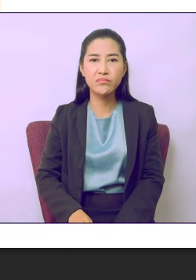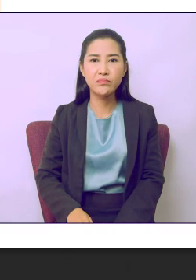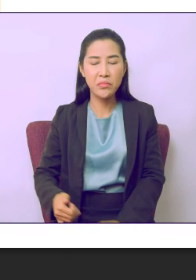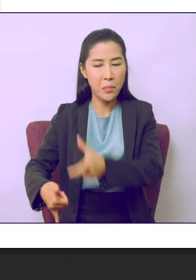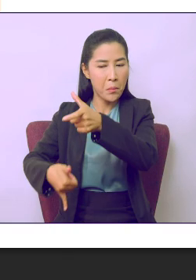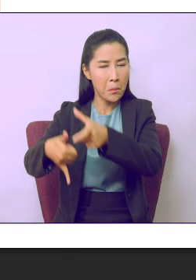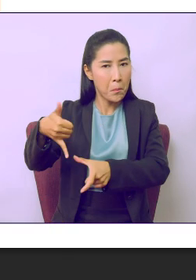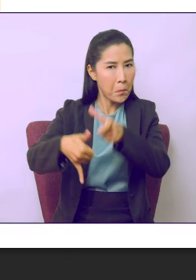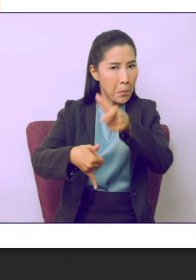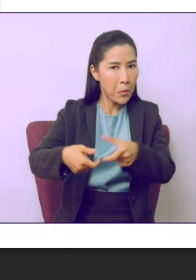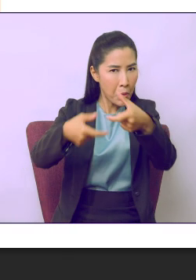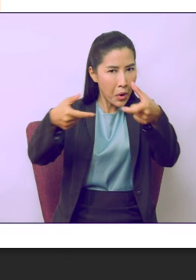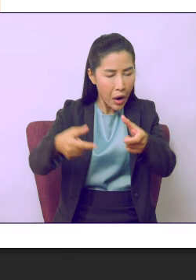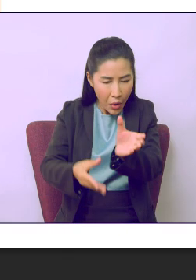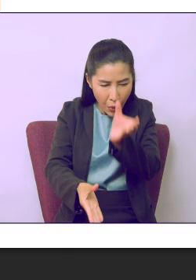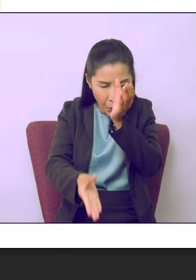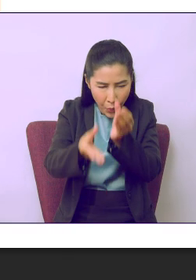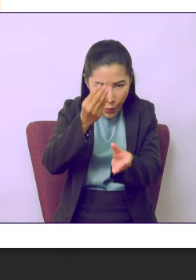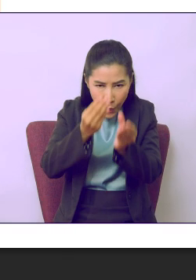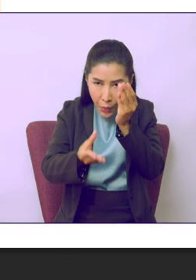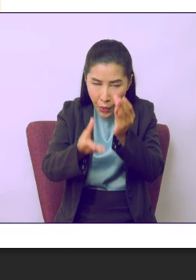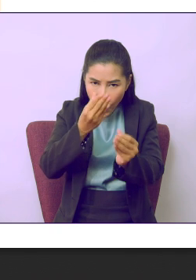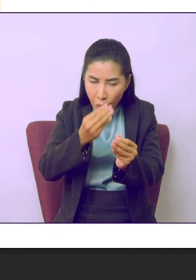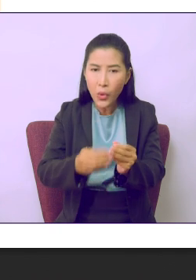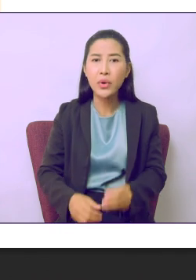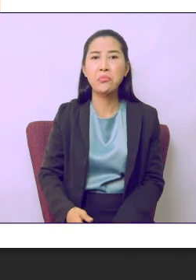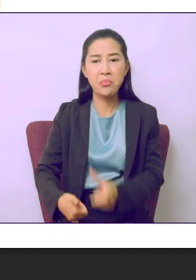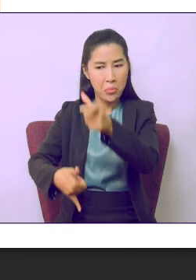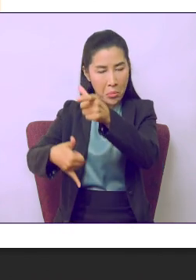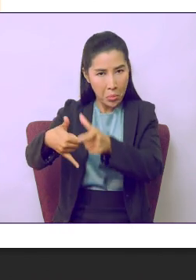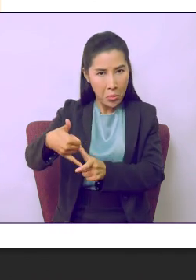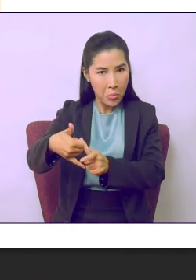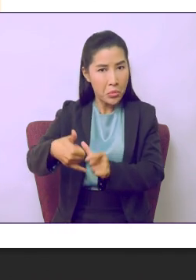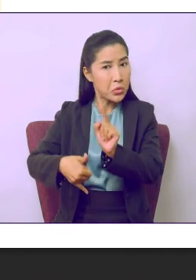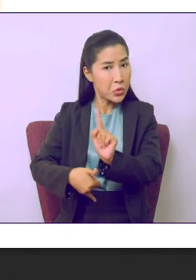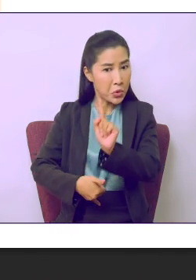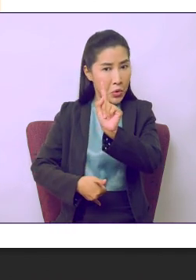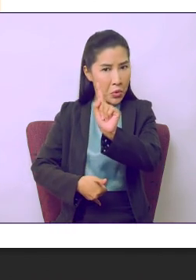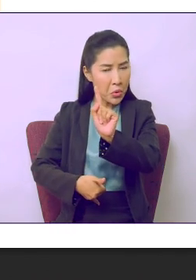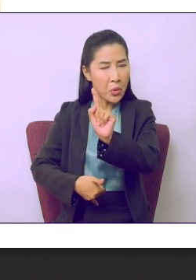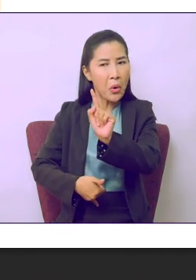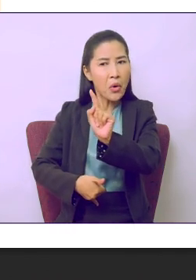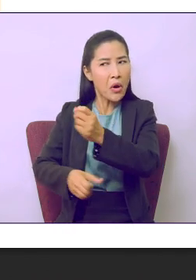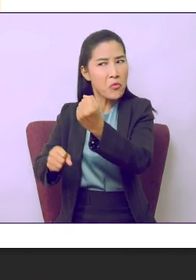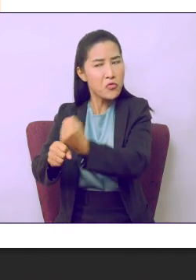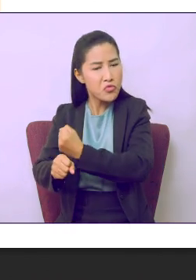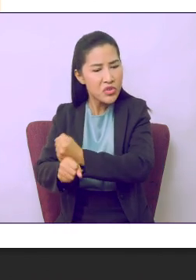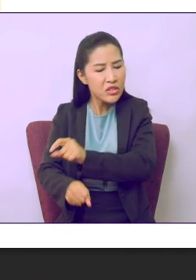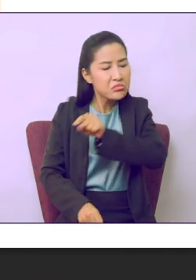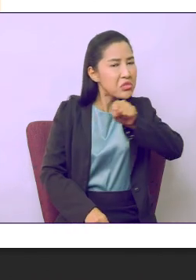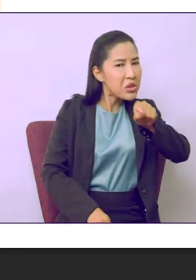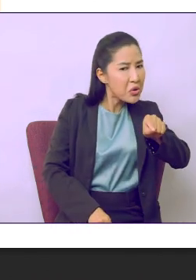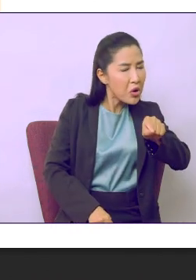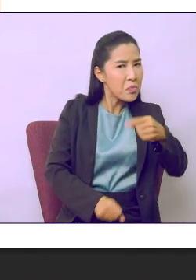อ่าเรื่องของการเรียนรู้นี่แหละนะครับก็จะมี 1คนนะครับที่รับโปรแกรมอีก 1คนไม่ได้รับโปรแกรมแล้วเปรียบเทียบ